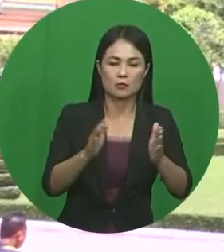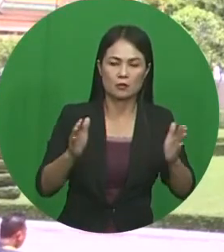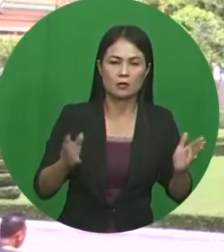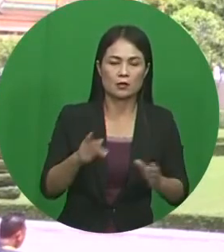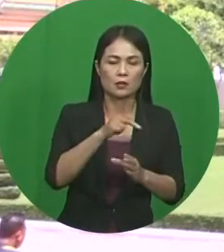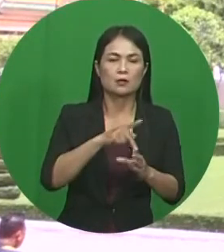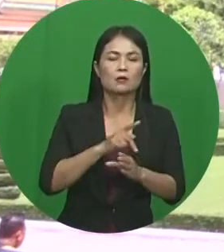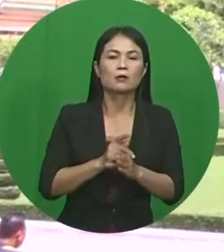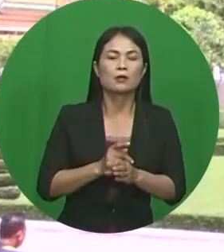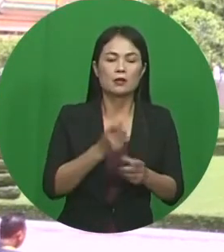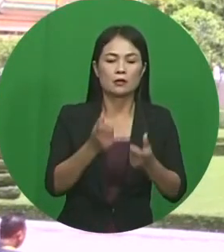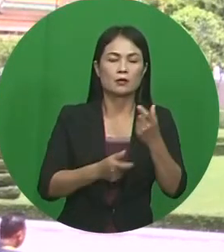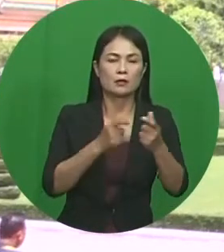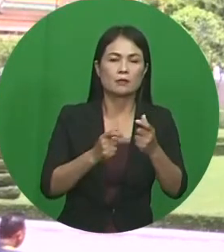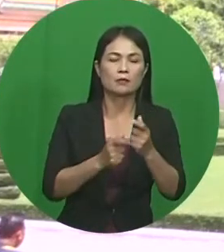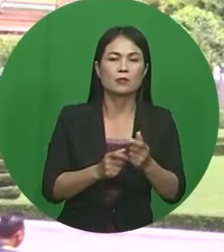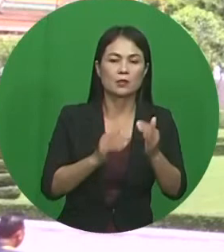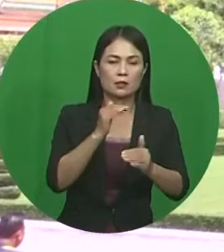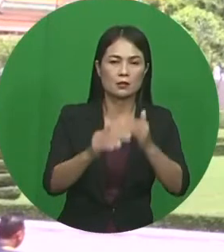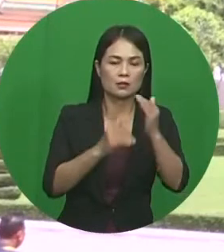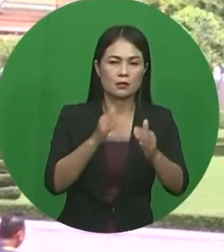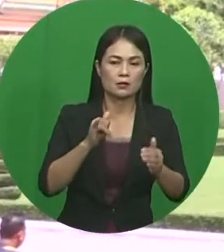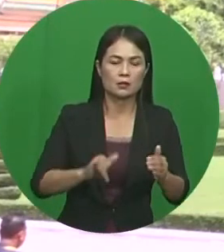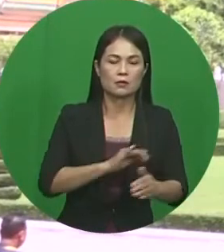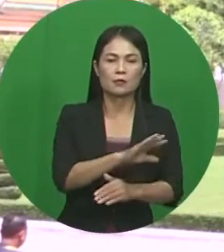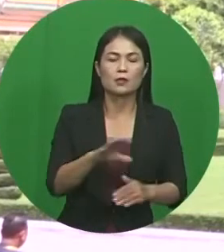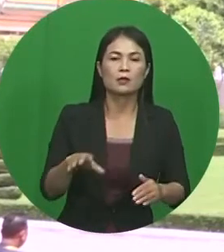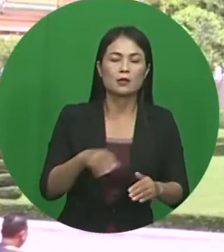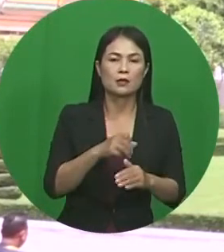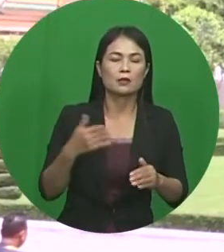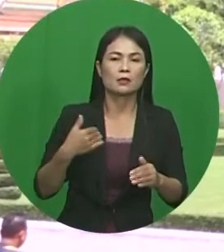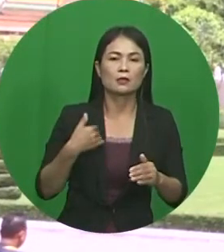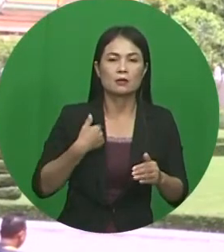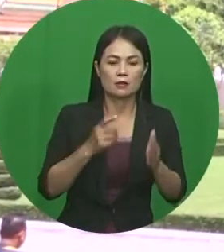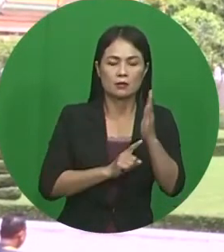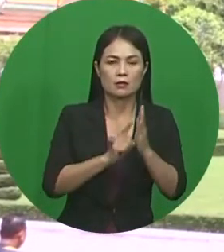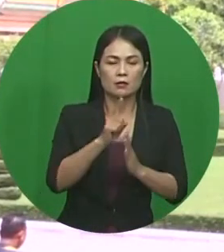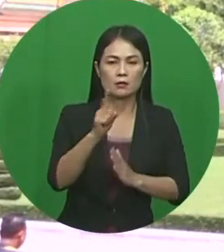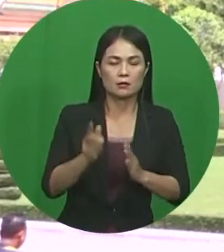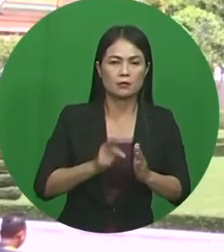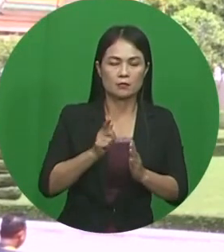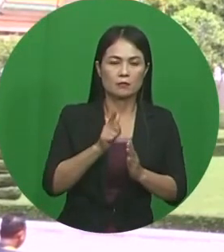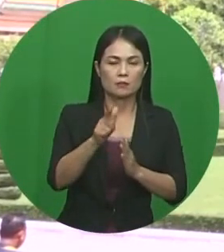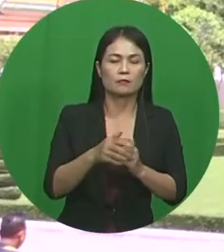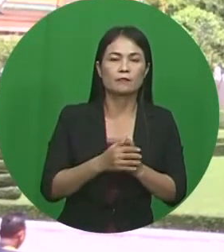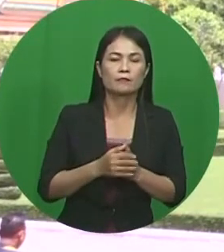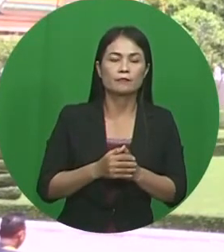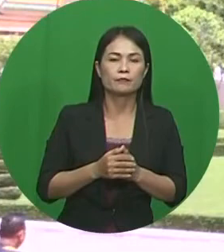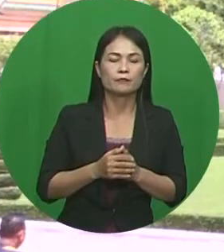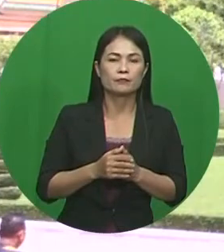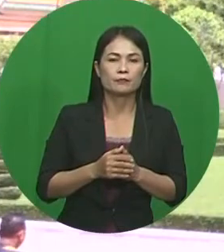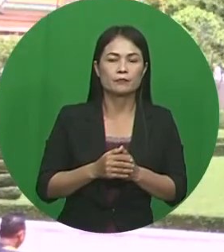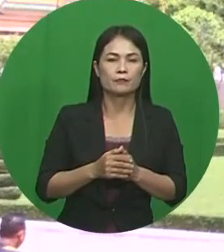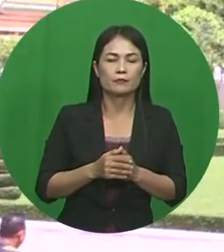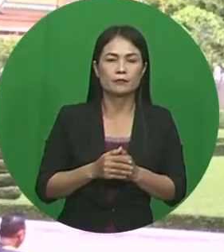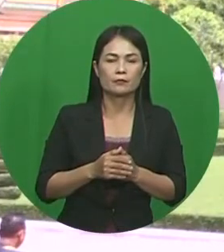លរួមចំណែកក្នុងដំណើរការស្ដារនិងអភិវឌ្ឍនៅកម្ពុជាឲ្យមានការរីកចម្រើនជឿនលឿនដោយឥតឈប់ឈរ